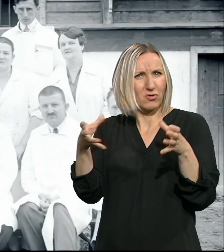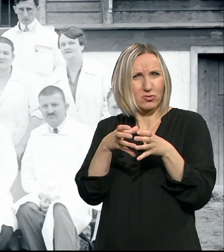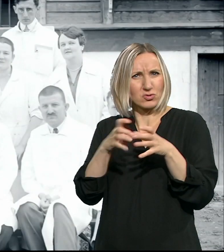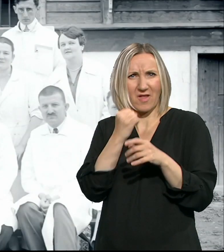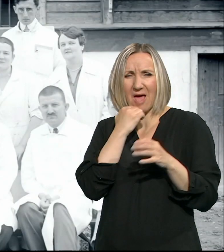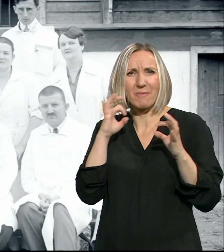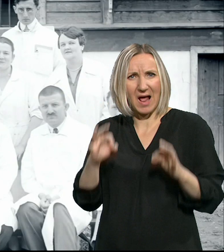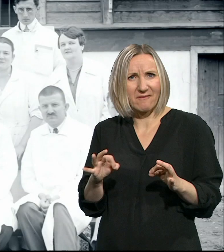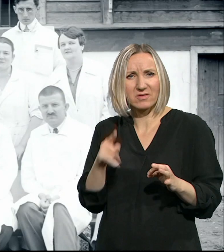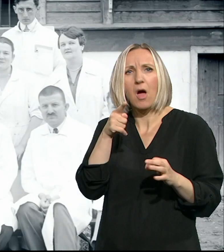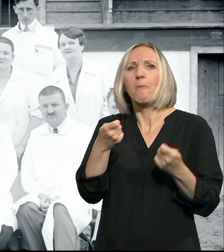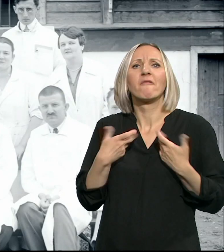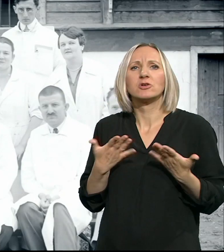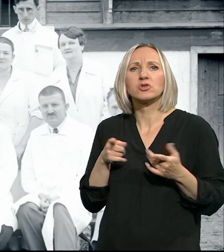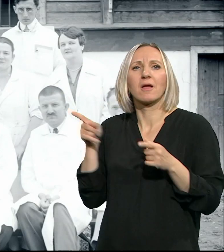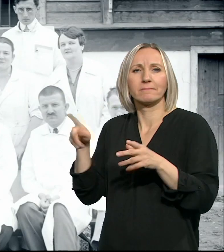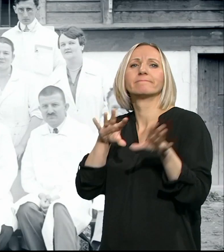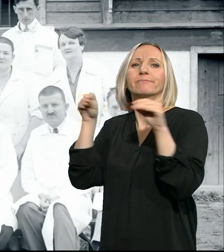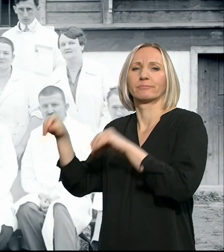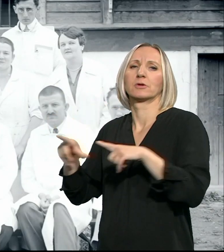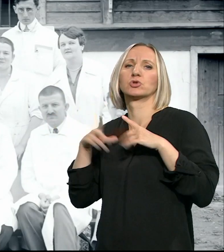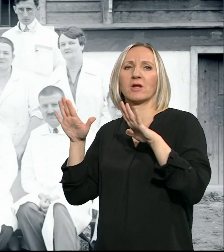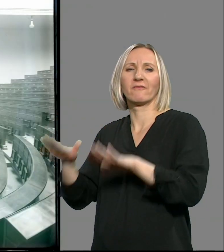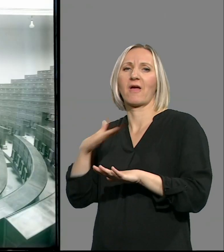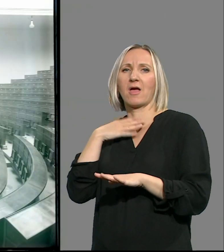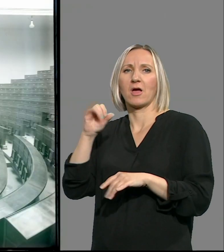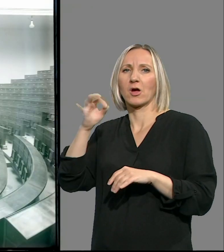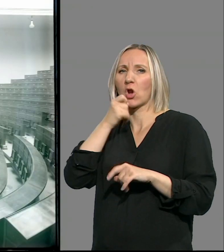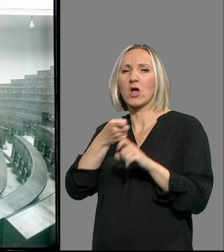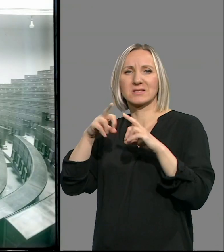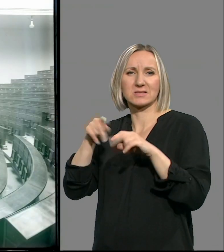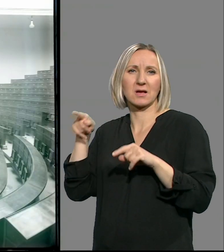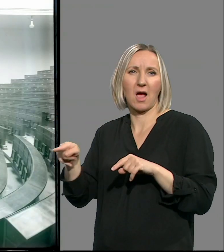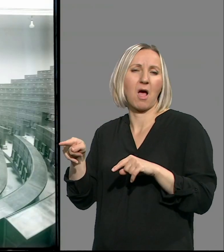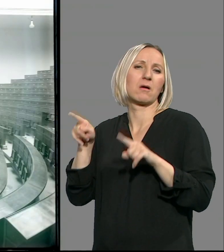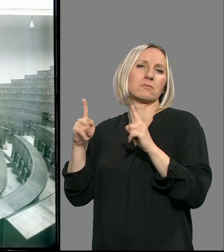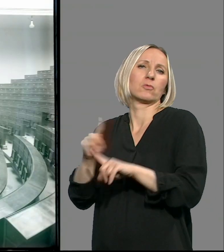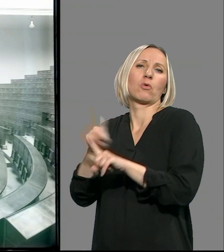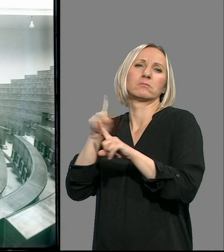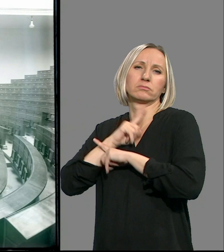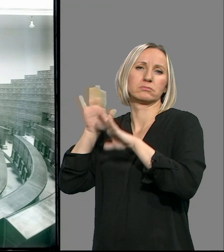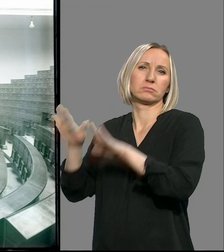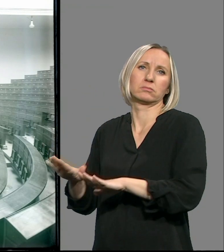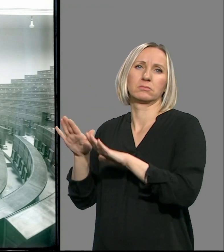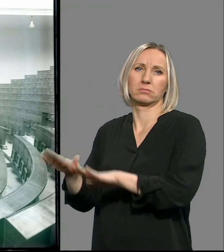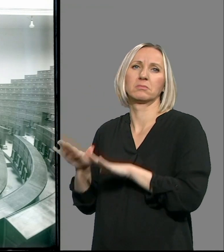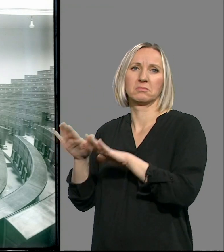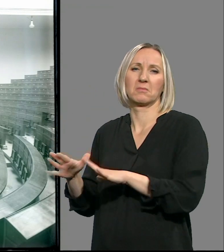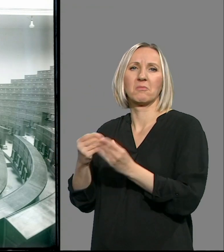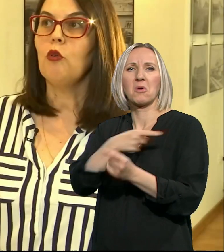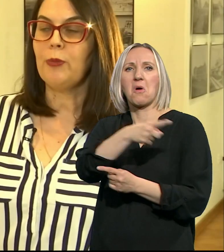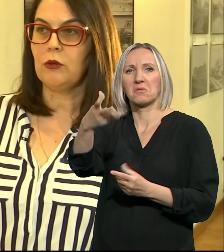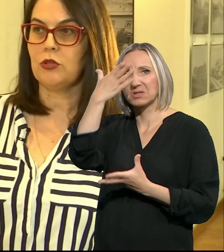im je naneta, povlače se u Grocku, u kojoj će radno i tiho provesti ostatak života, polako padajući u